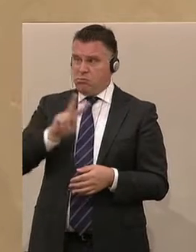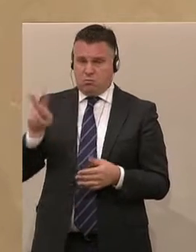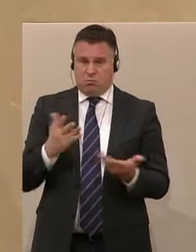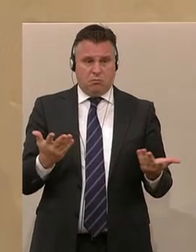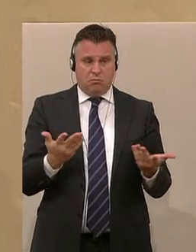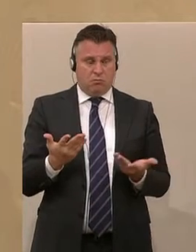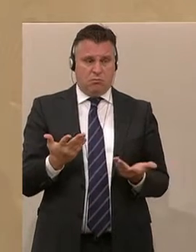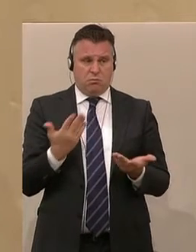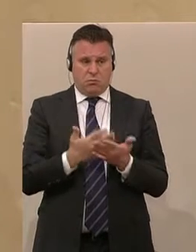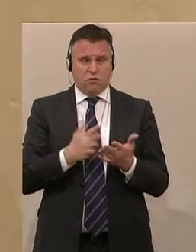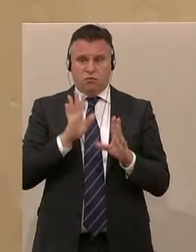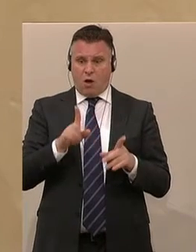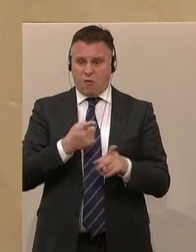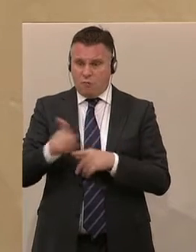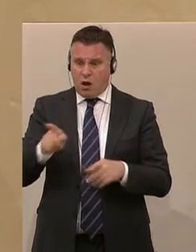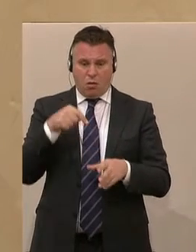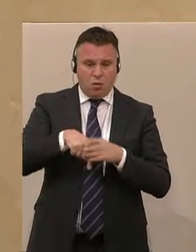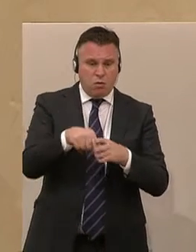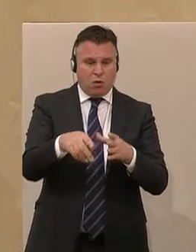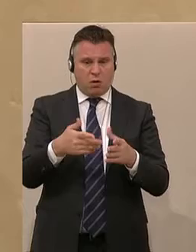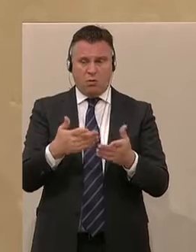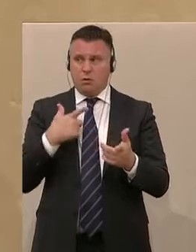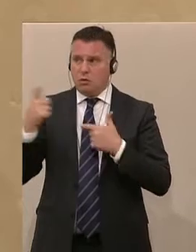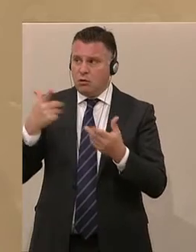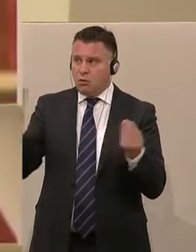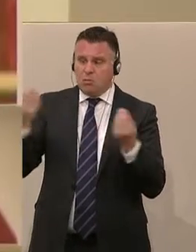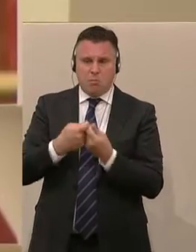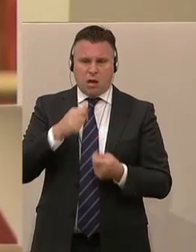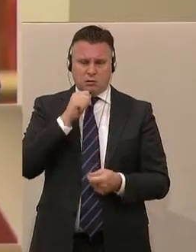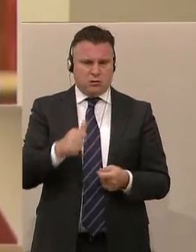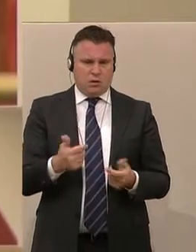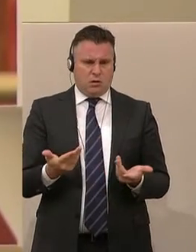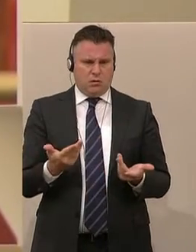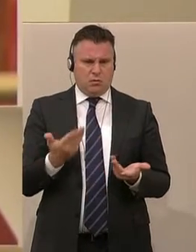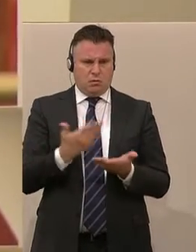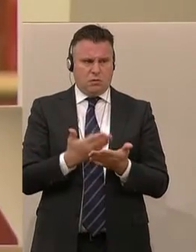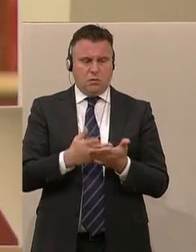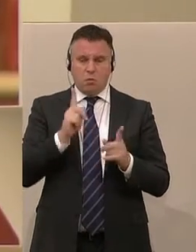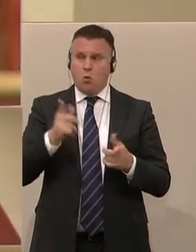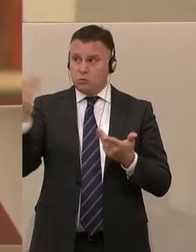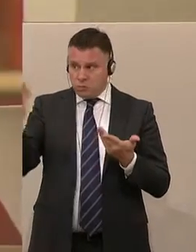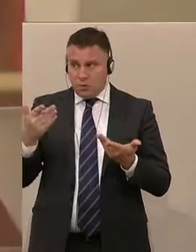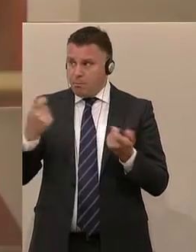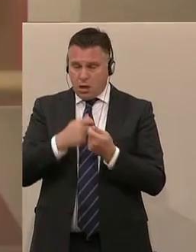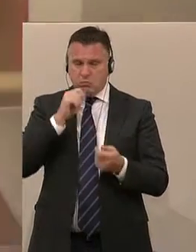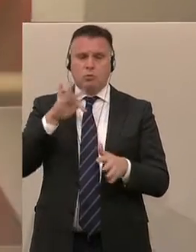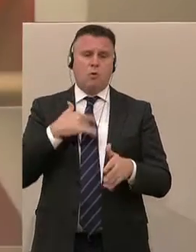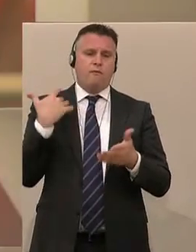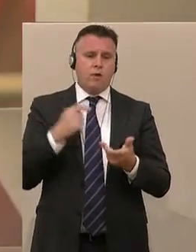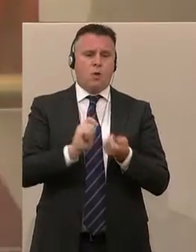ständigen Lücken bzw. Abgrenzungsproblemen kommen würde, unter Umständen zigweise Novellierungen.